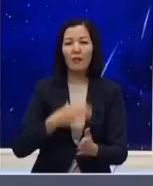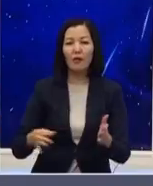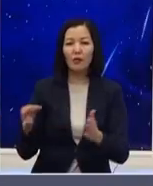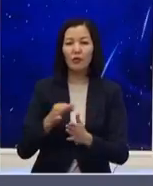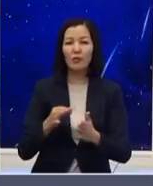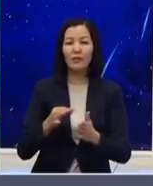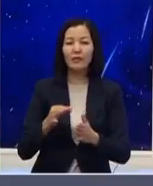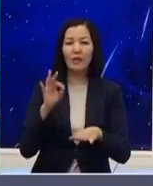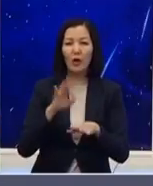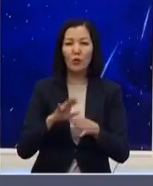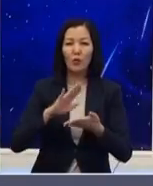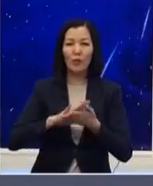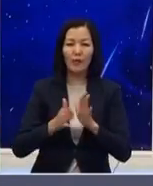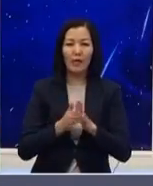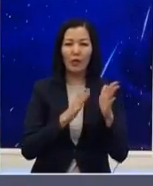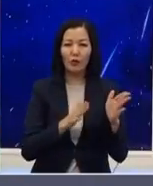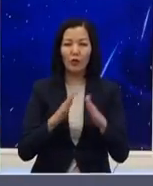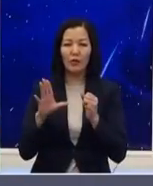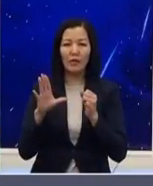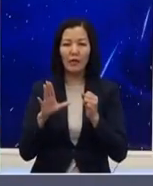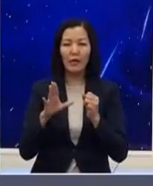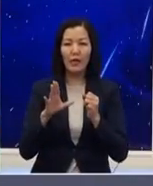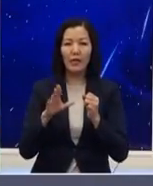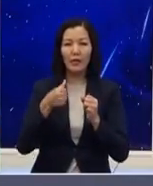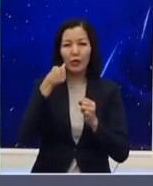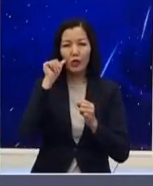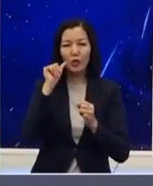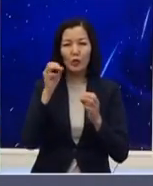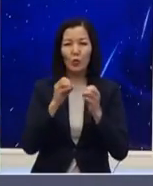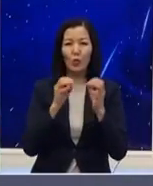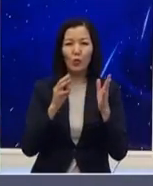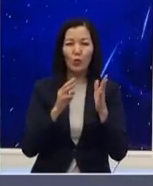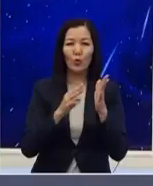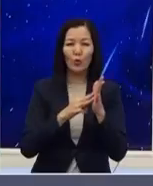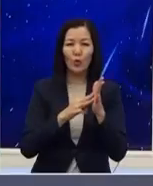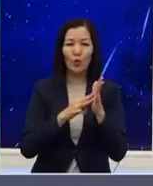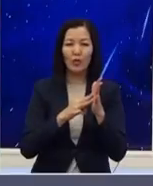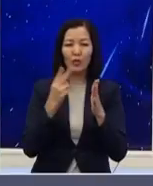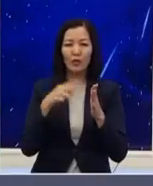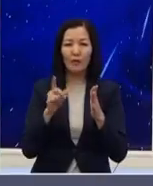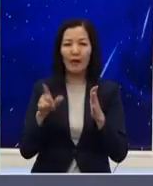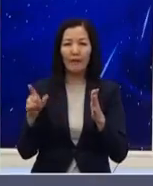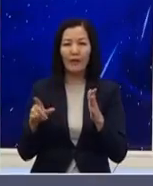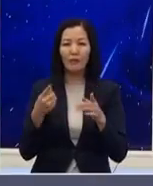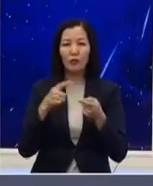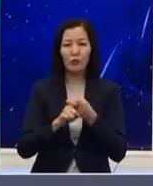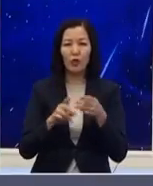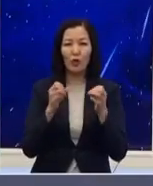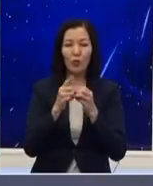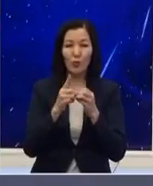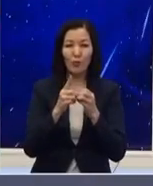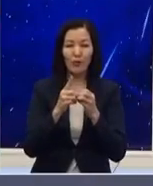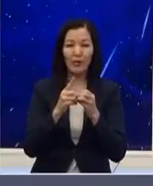Облыста эпидахуал тұрақты. Соңғы тәулікте COVID-19-ды 20 адам жұқтырған, оның 11-і симптомды, 9-ы симптомсыз.